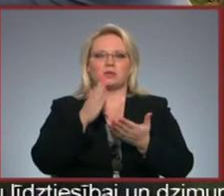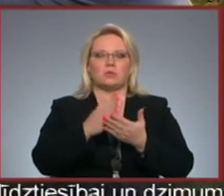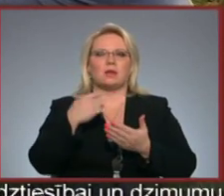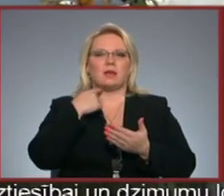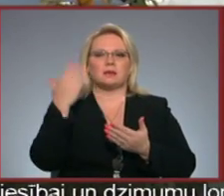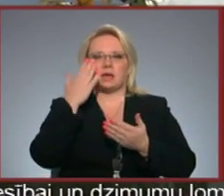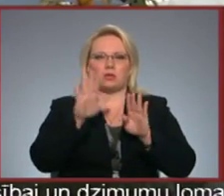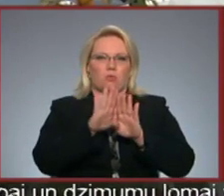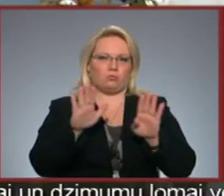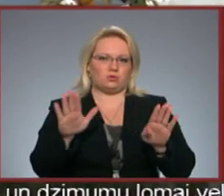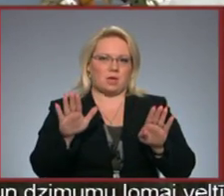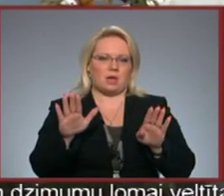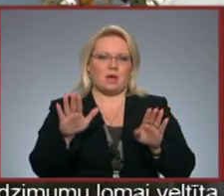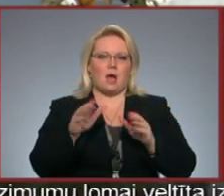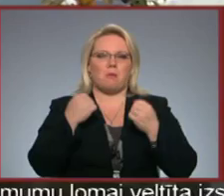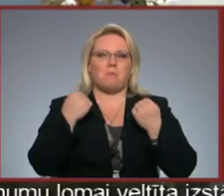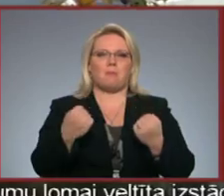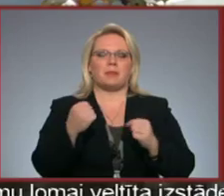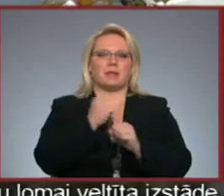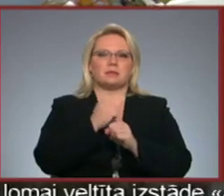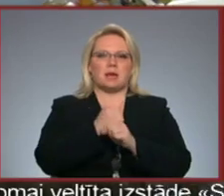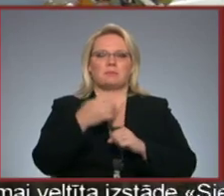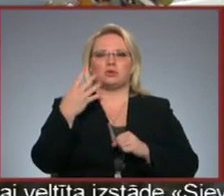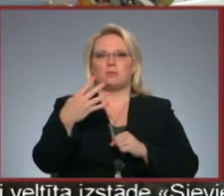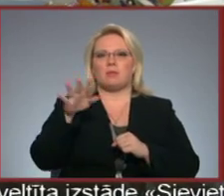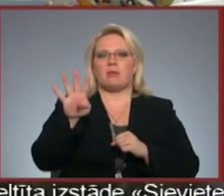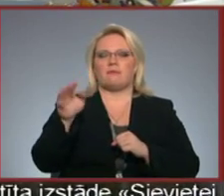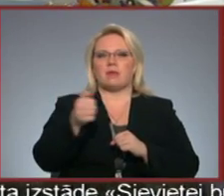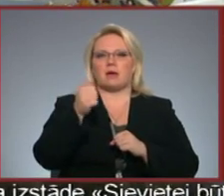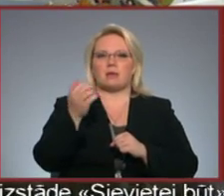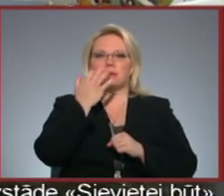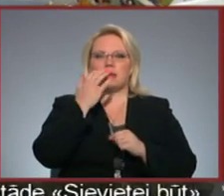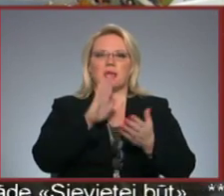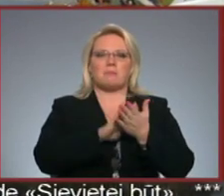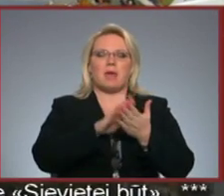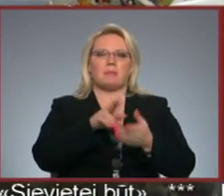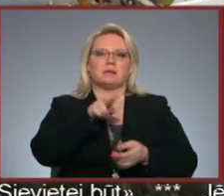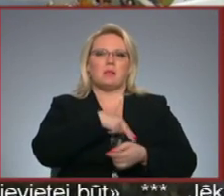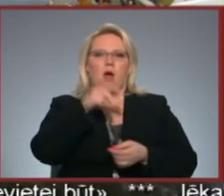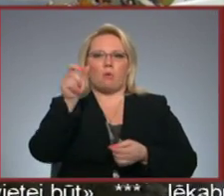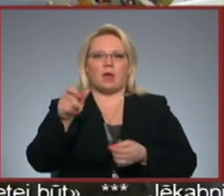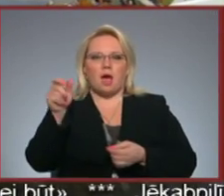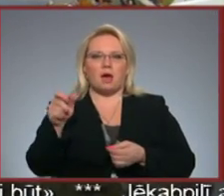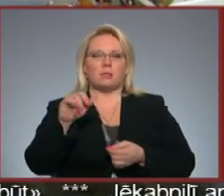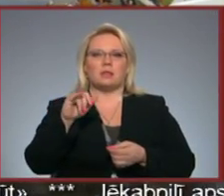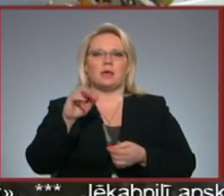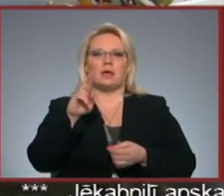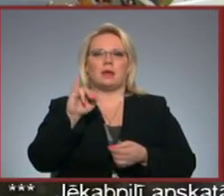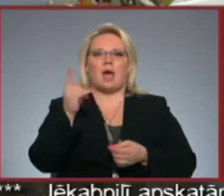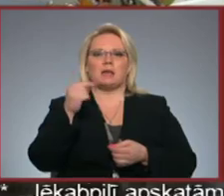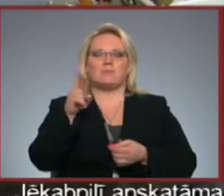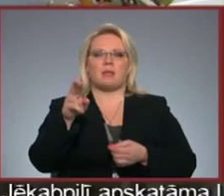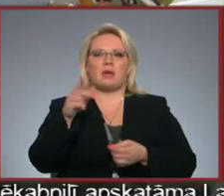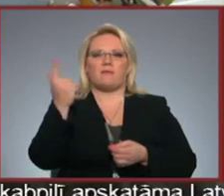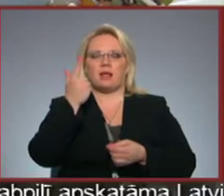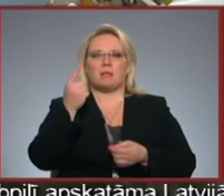muzejā. Pamatīgākais darbs ir 49. Gada Staļina prēmijas laureāta Jūlija Raizmana filma